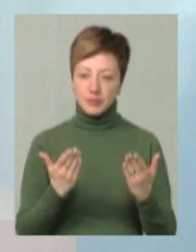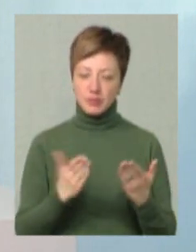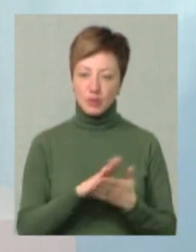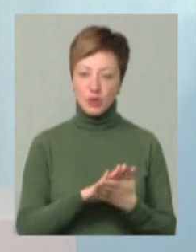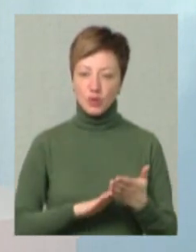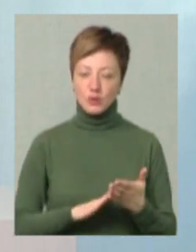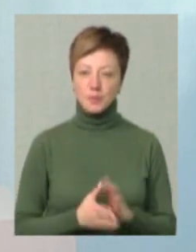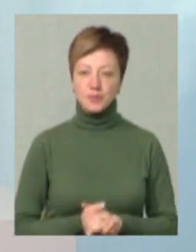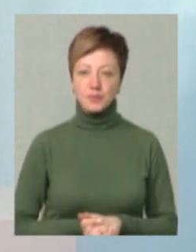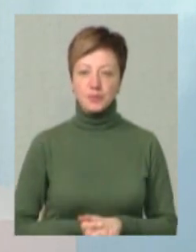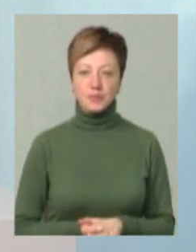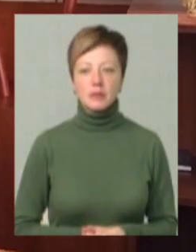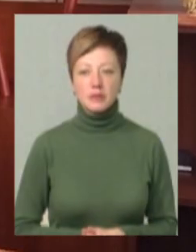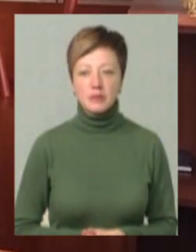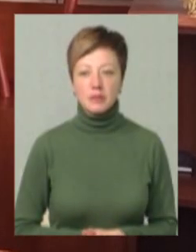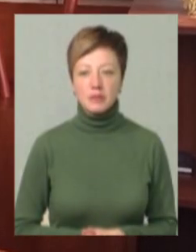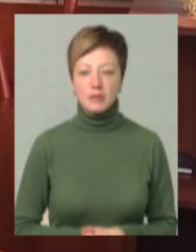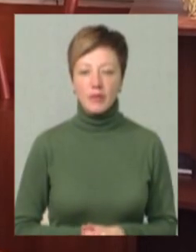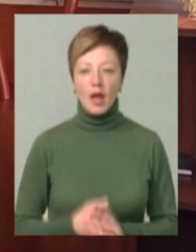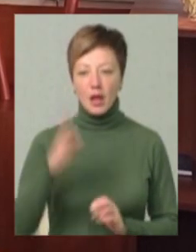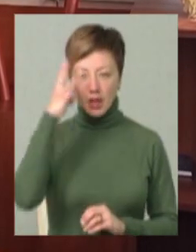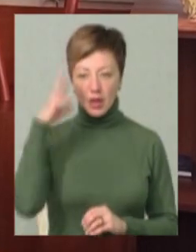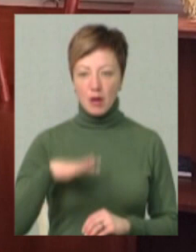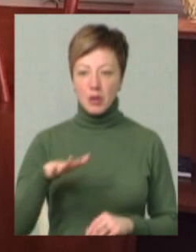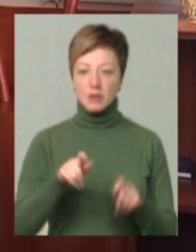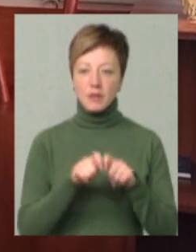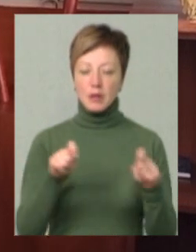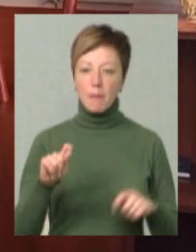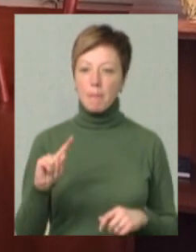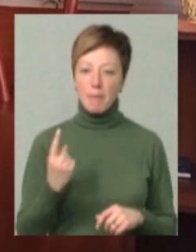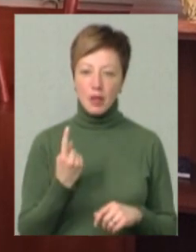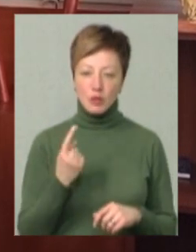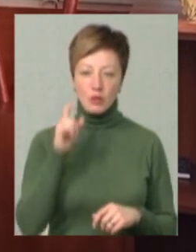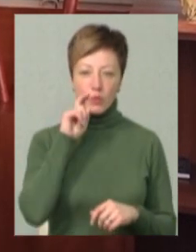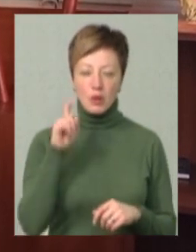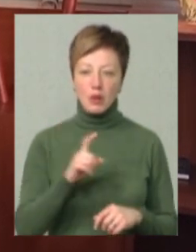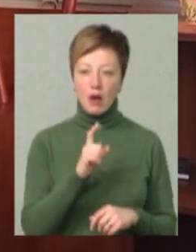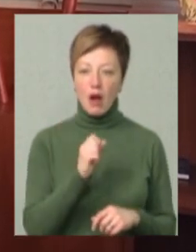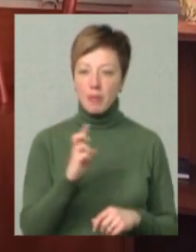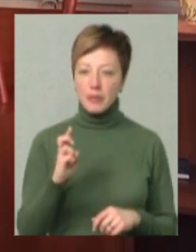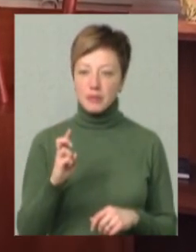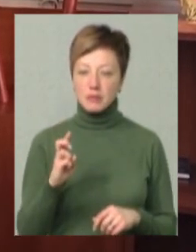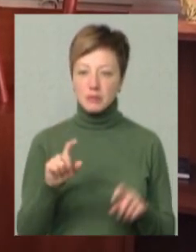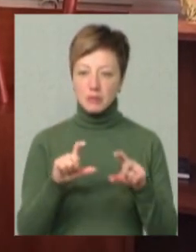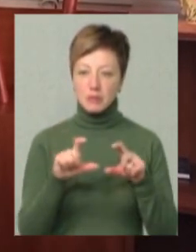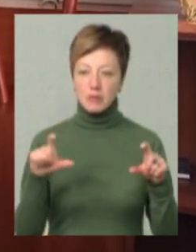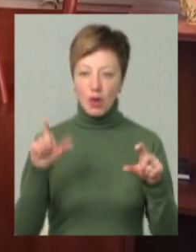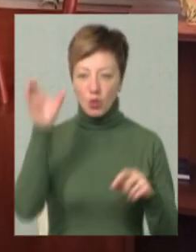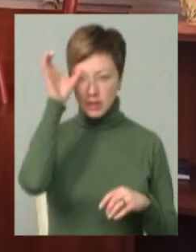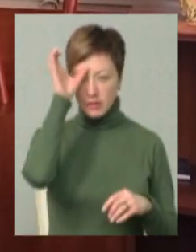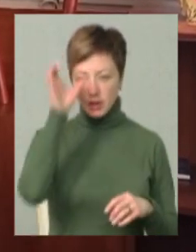Гамалія і продовжимо нашу розмову. На Хмельниччині відкритий перший в Україні хаб, освітній